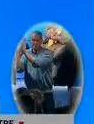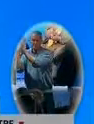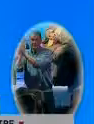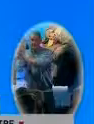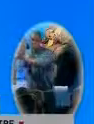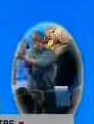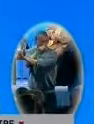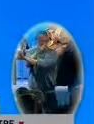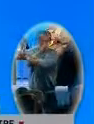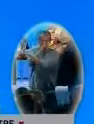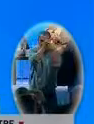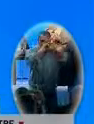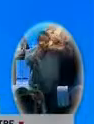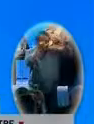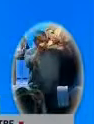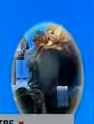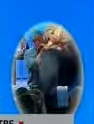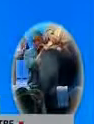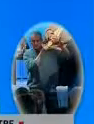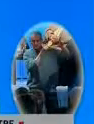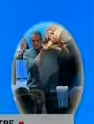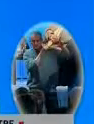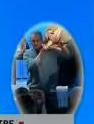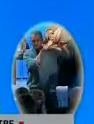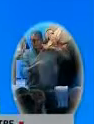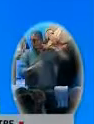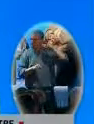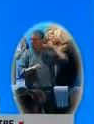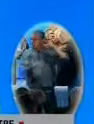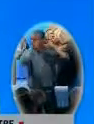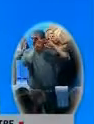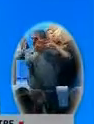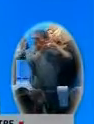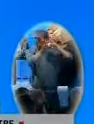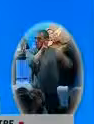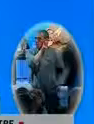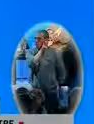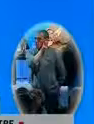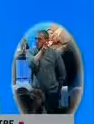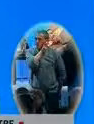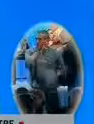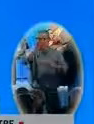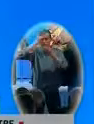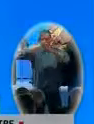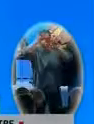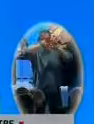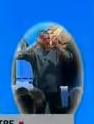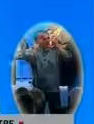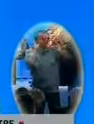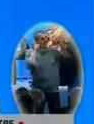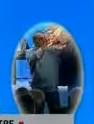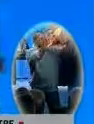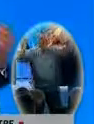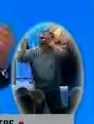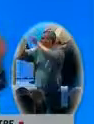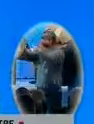d'abord. D'abord, c'est ce mot que nous entendons dans notre devise. Regardez aussi, nous l'écrivons partout. Nous l'écrivons,